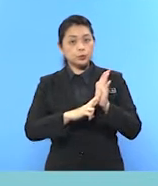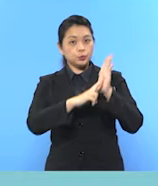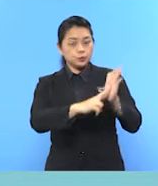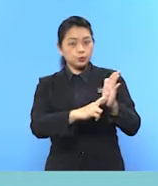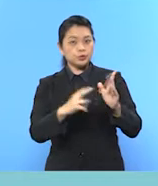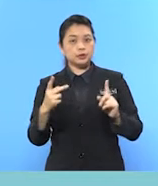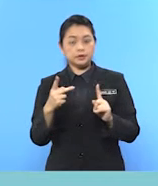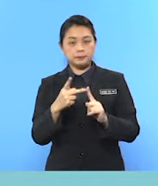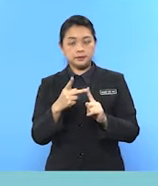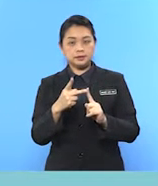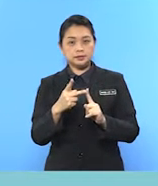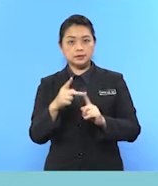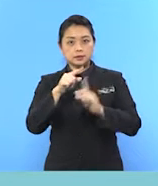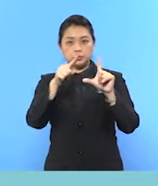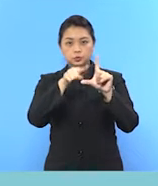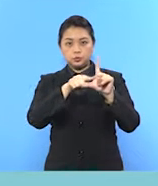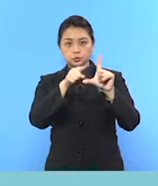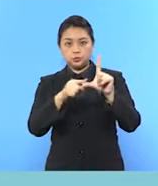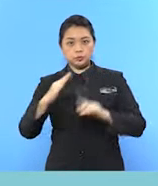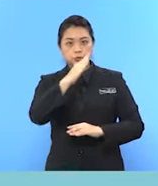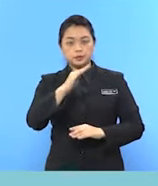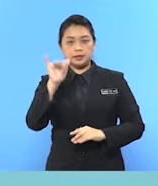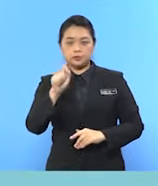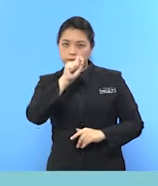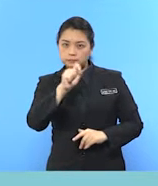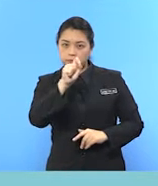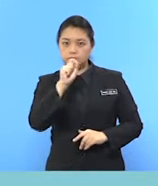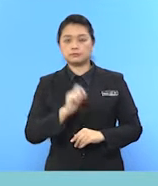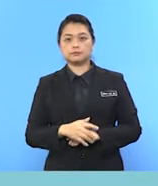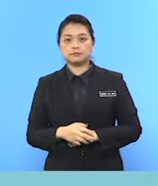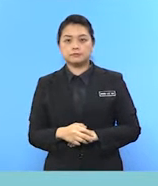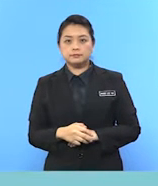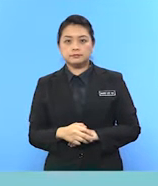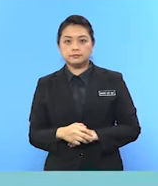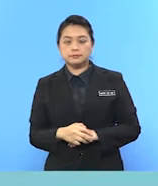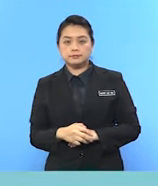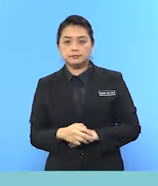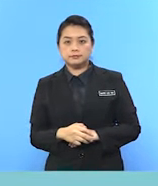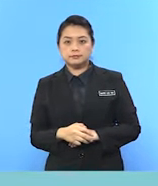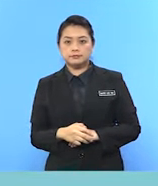merujuk kepada sudut tirus yang ditandakan.